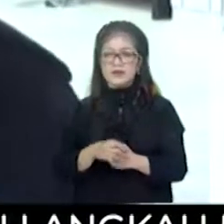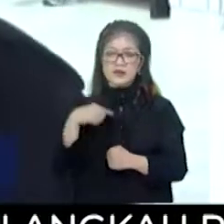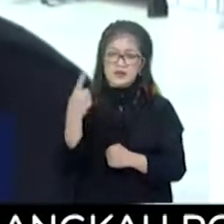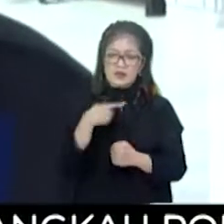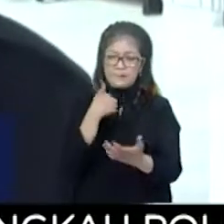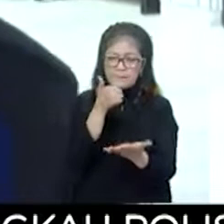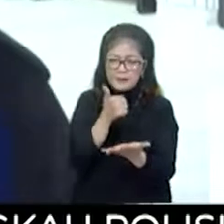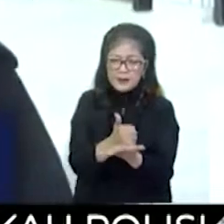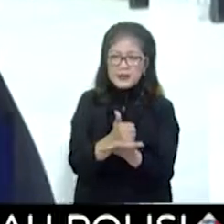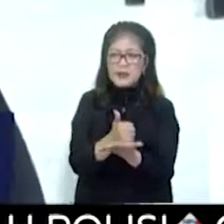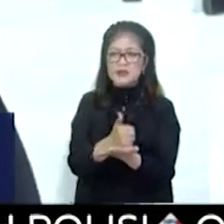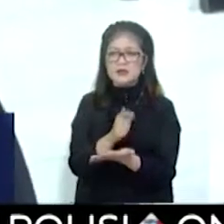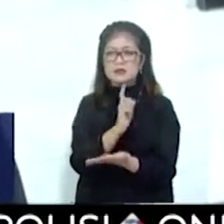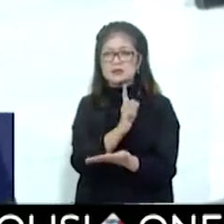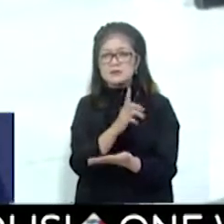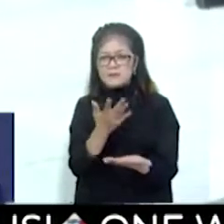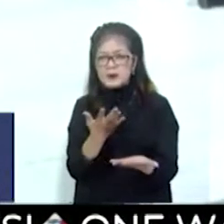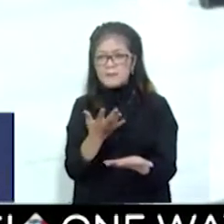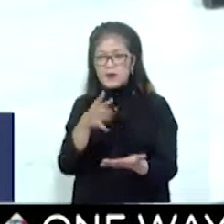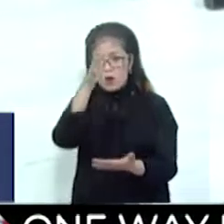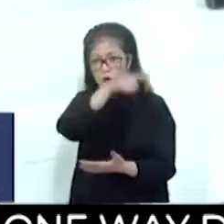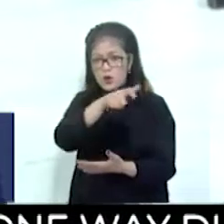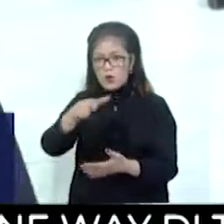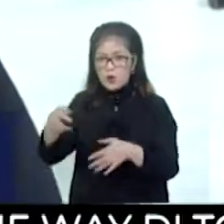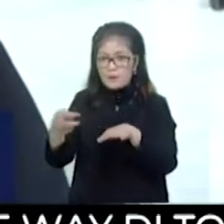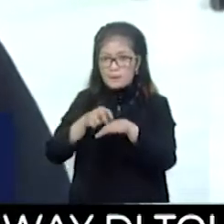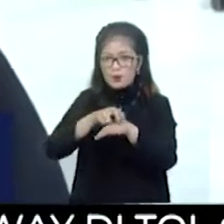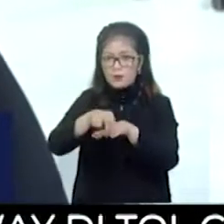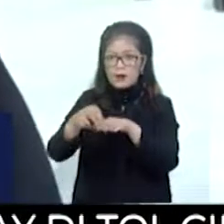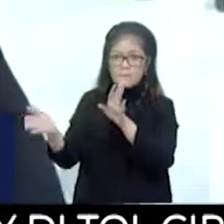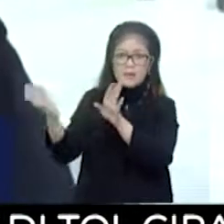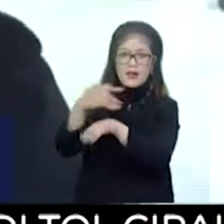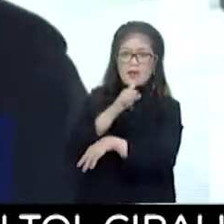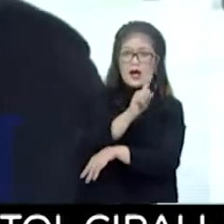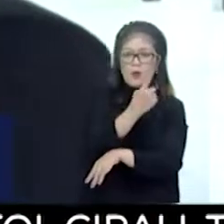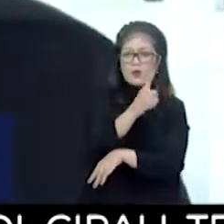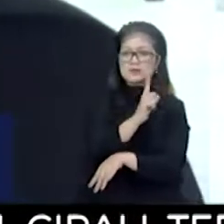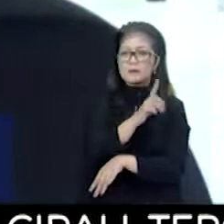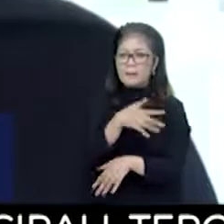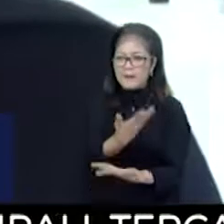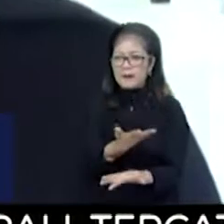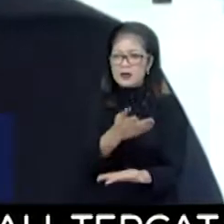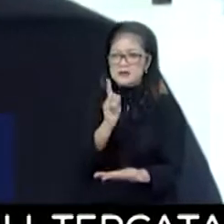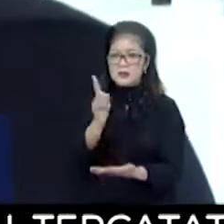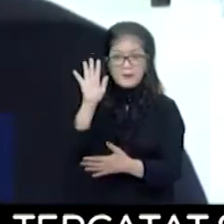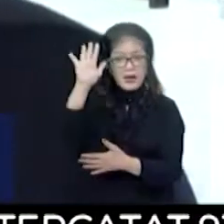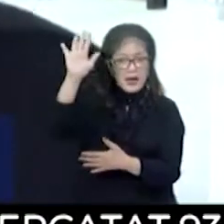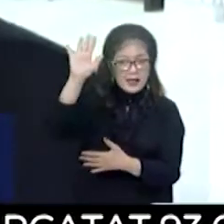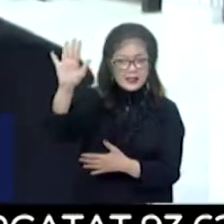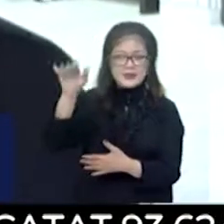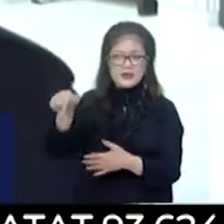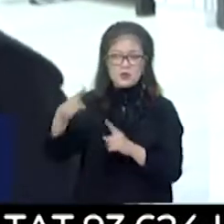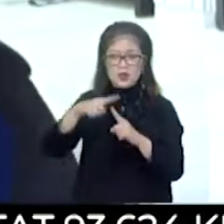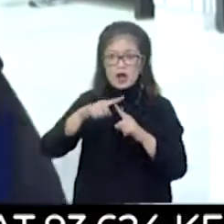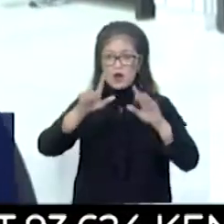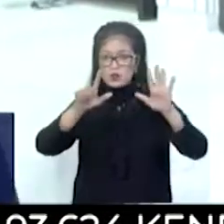Kami percaya bahwa para penumpang ini yang pulang lebih awal ini untuk menghindari kepadatan di tanggal 7, di